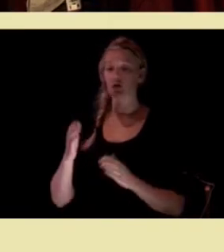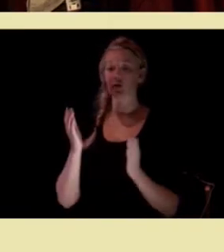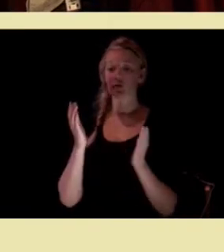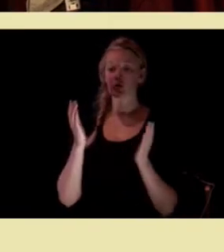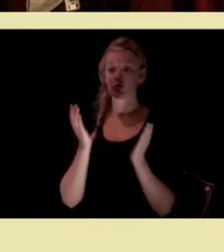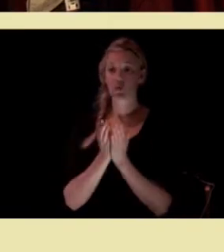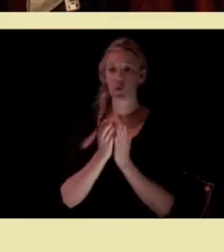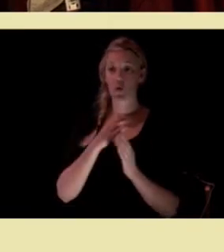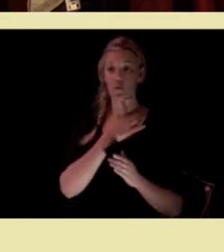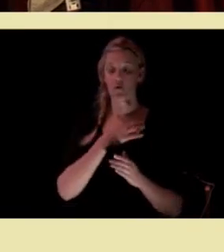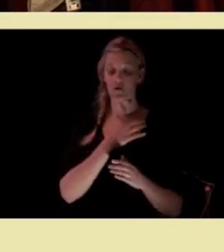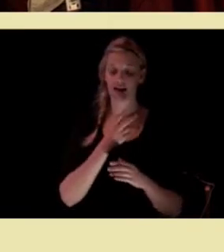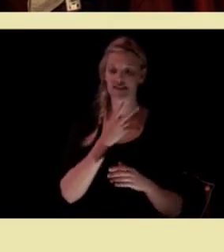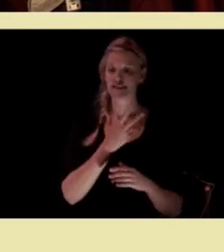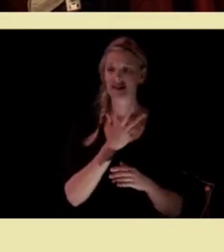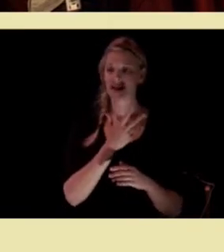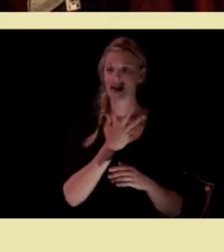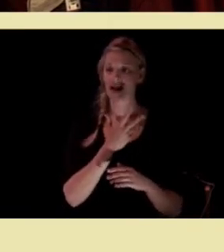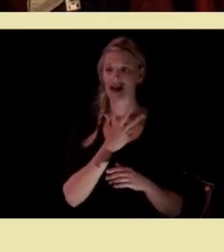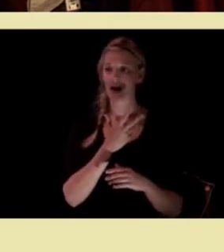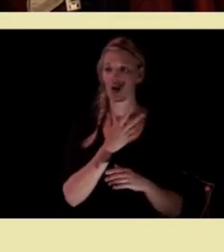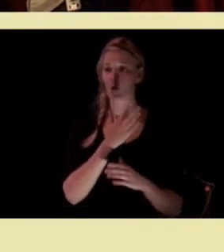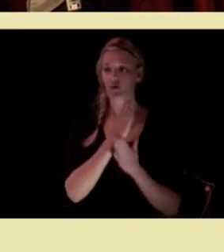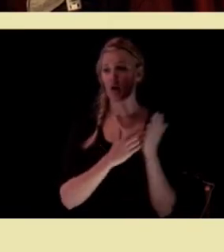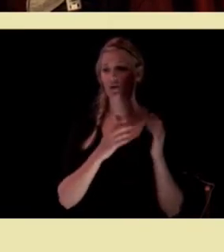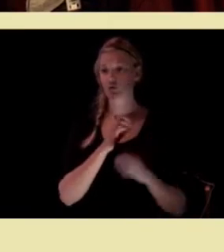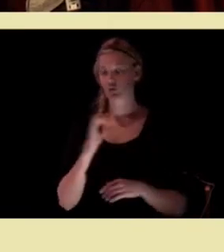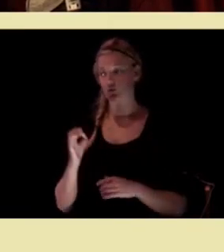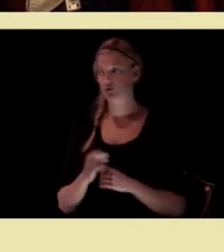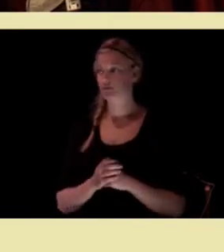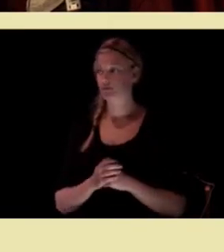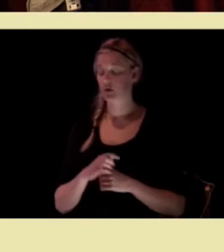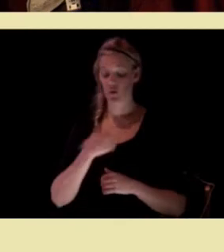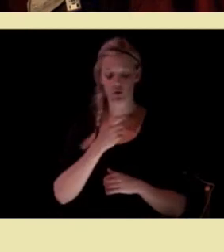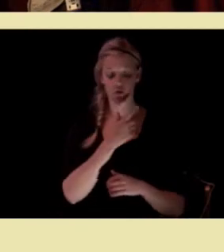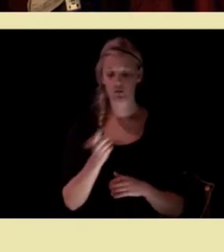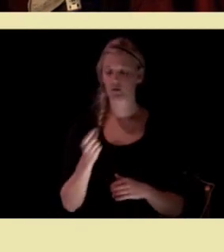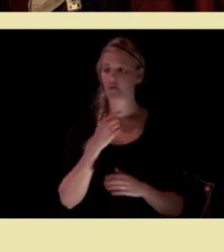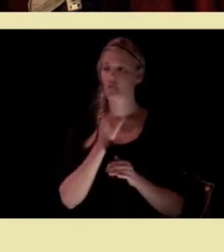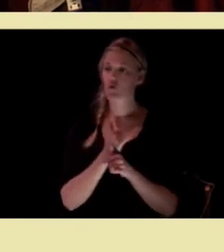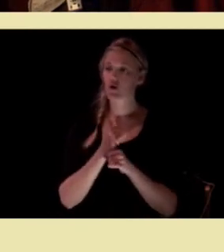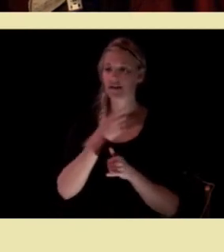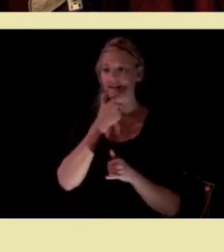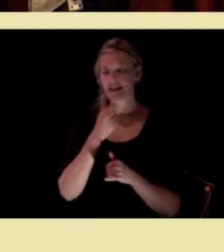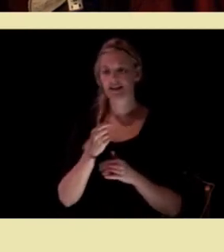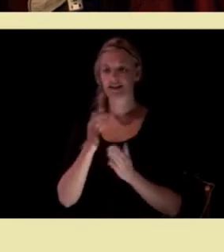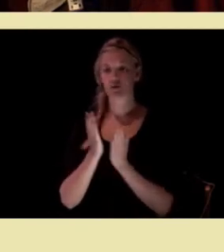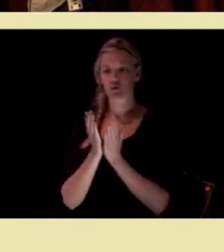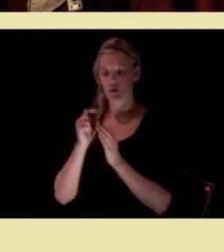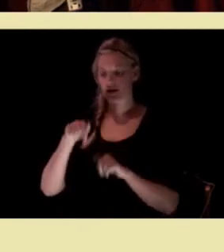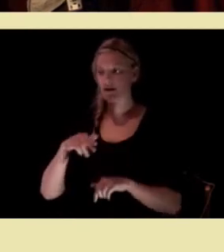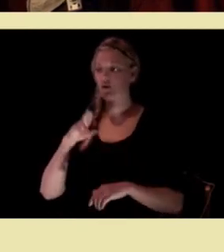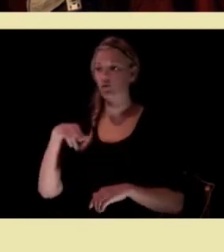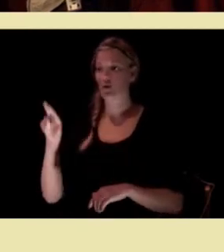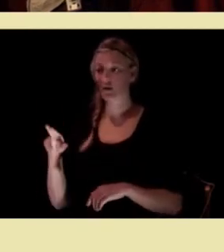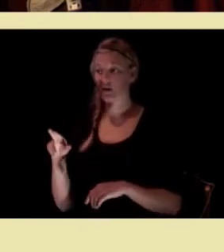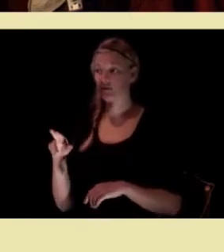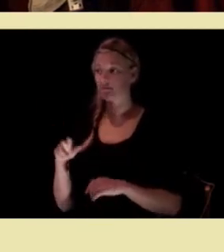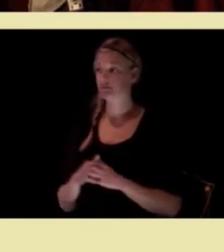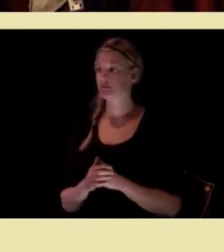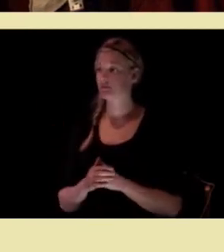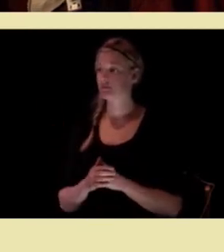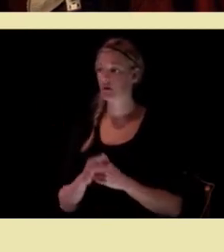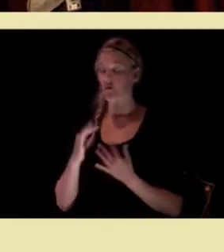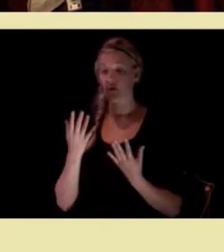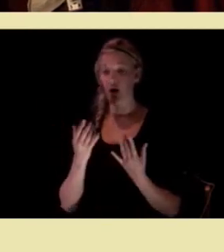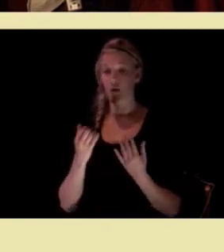Skoleproffene er 3500 unger i Norge som vi har spurt hvordan kjenner skolen i Norge nå. Kjent fra dere,